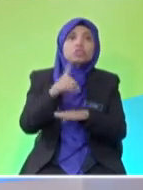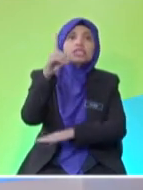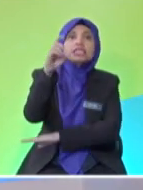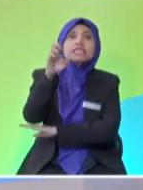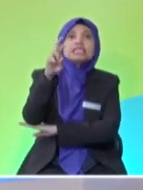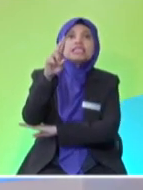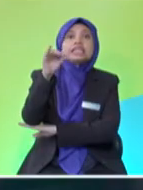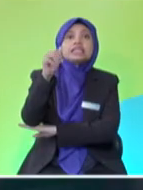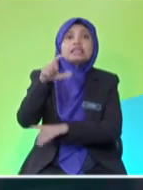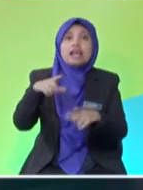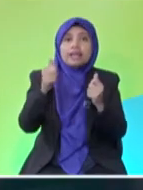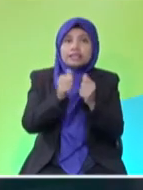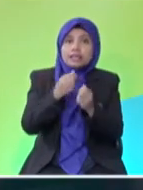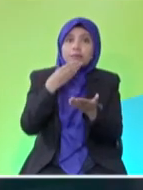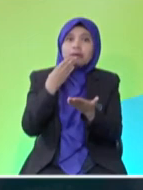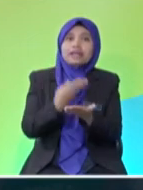baik